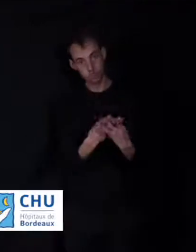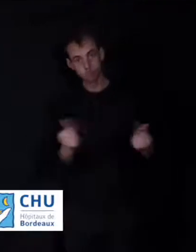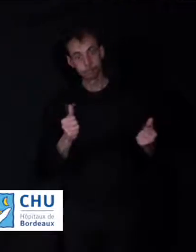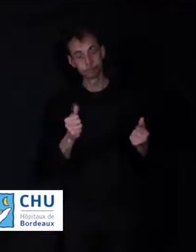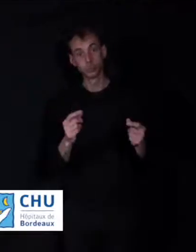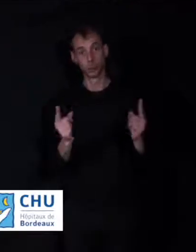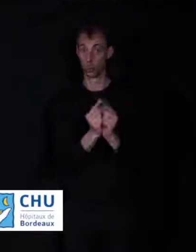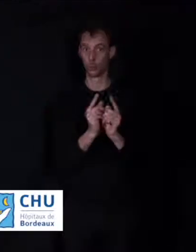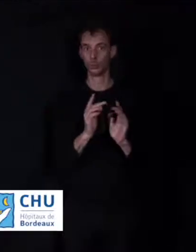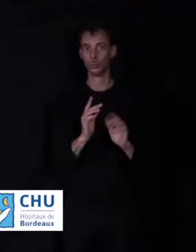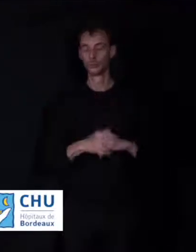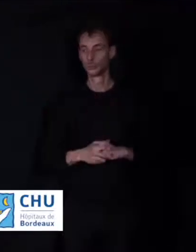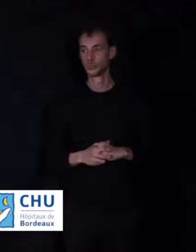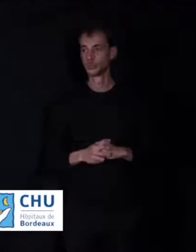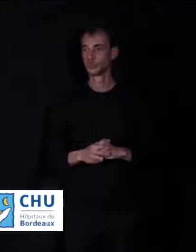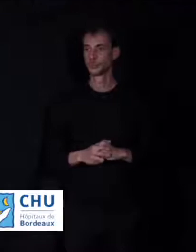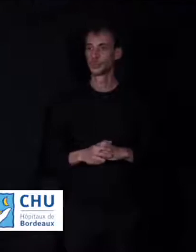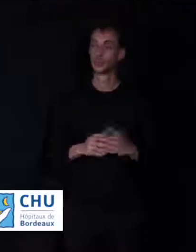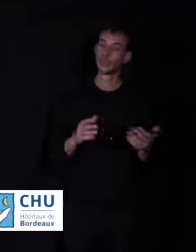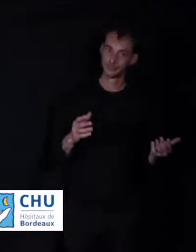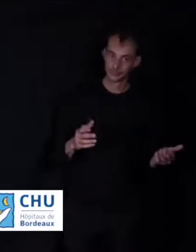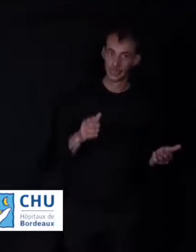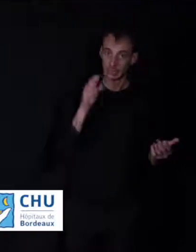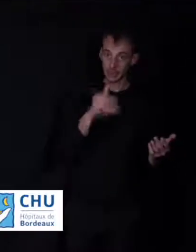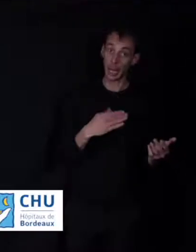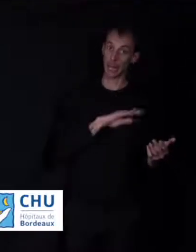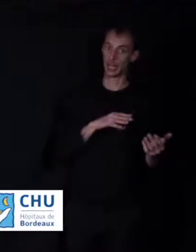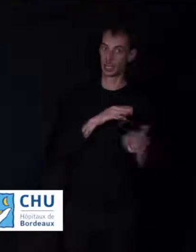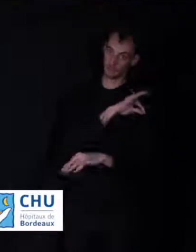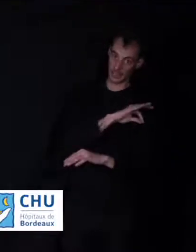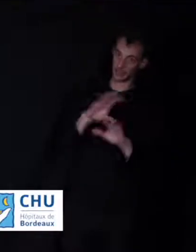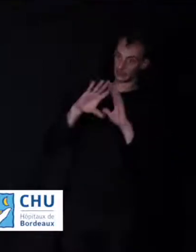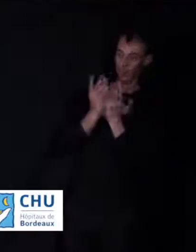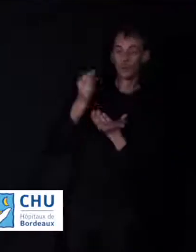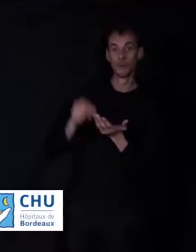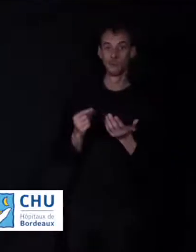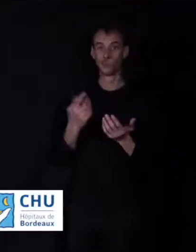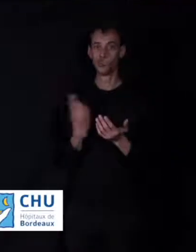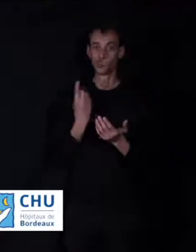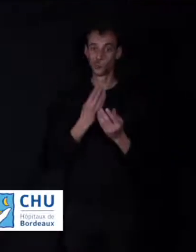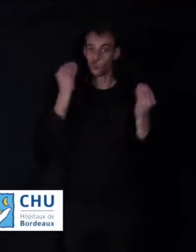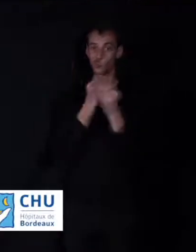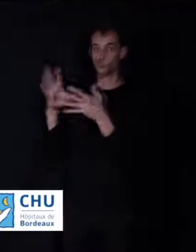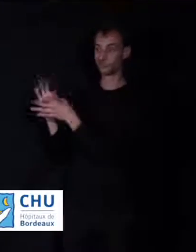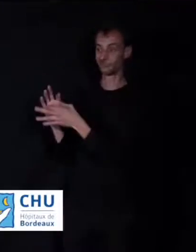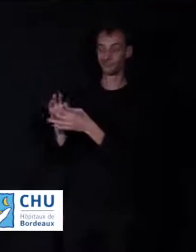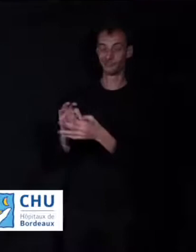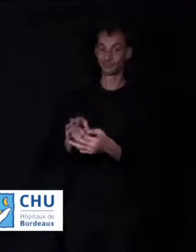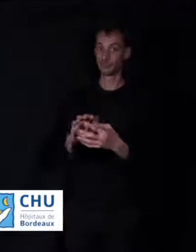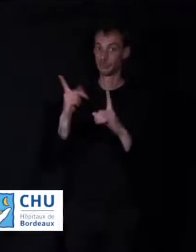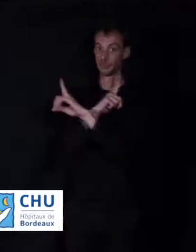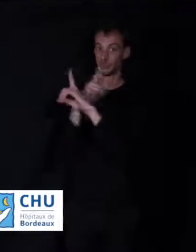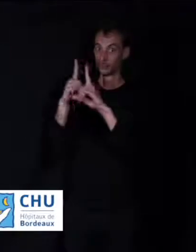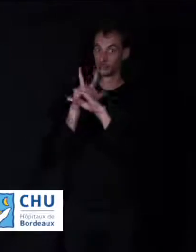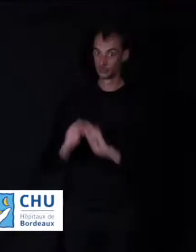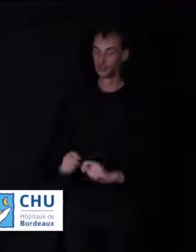la conservation du vaccin, et c'est pour ça qu'on a besoin pour ces vaccins d'avoir une chaîne du froid respectée. J'y reviendrai tout à l'heure. Et l'autre avantage